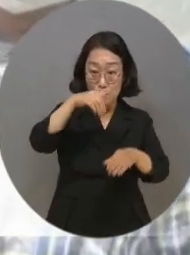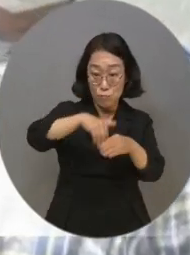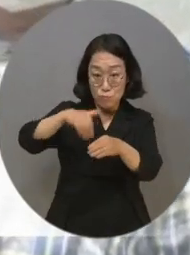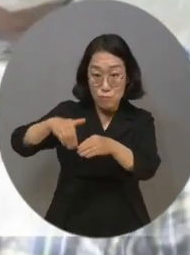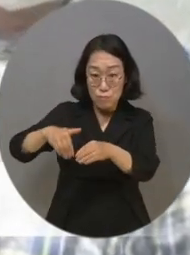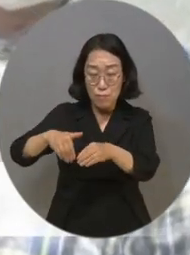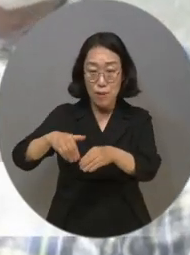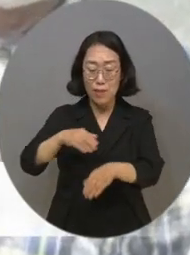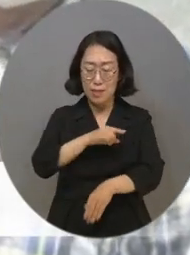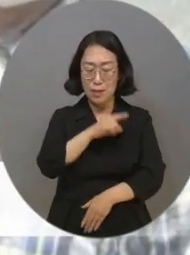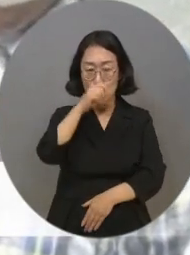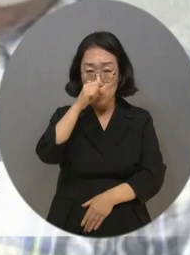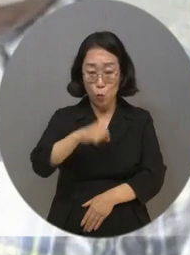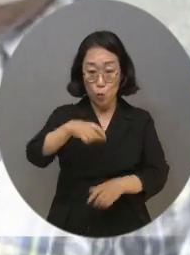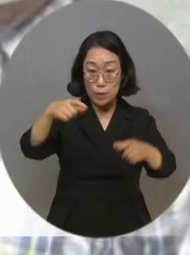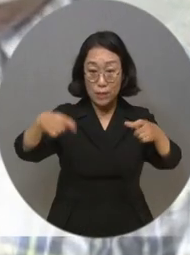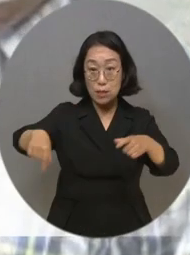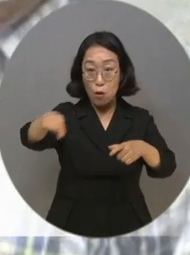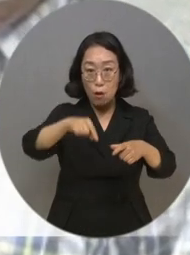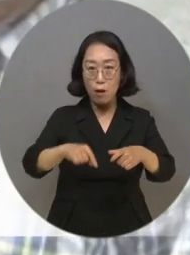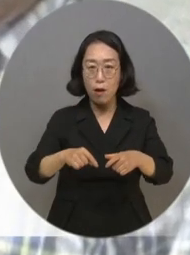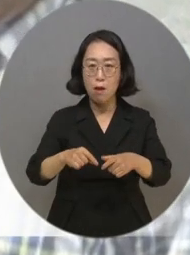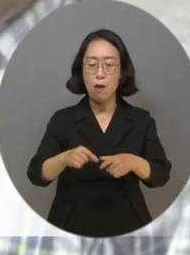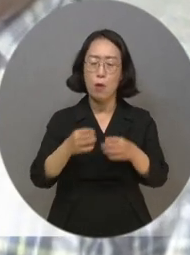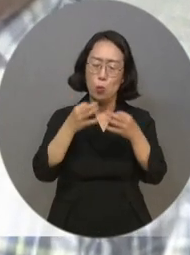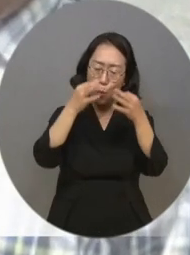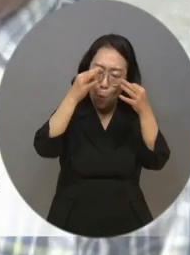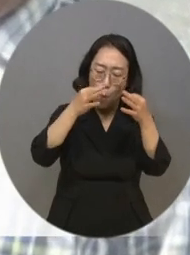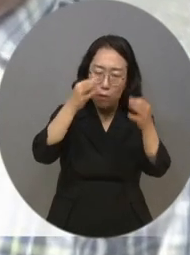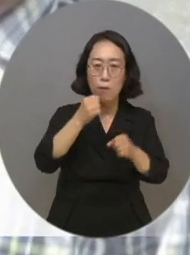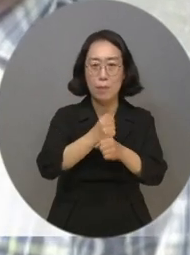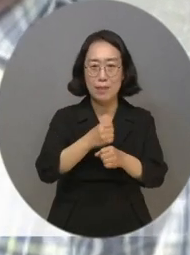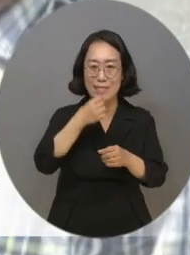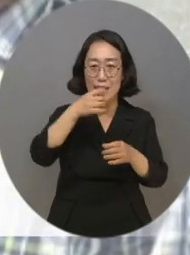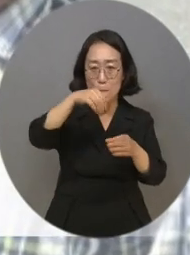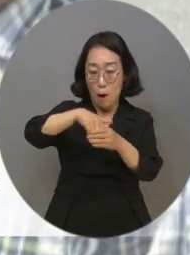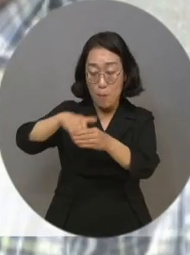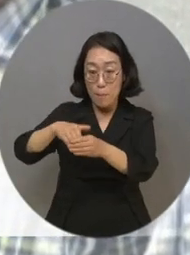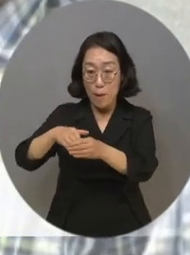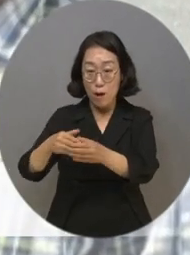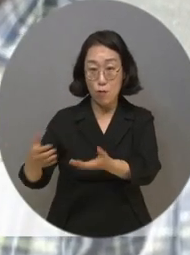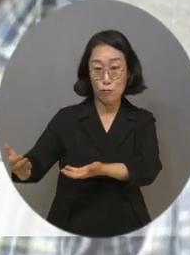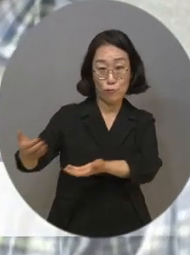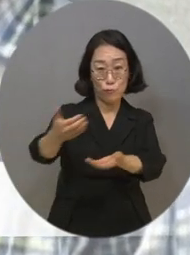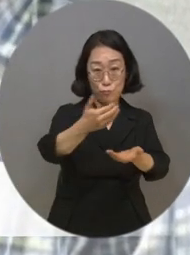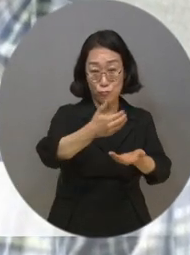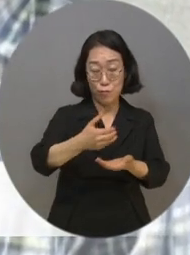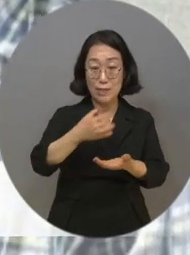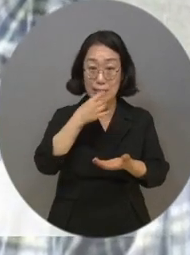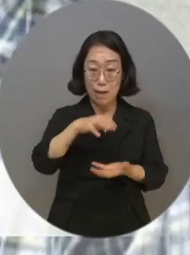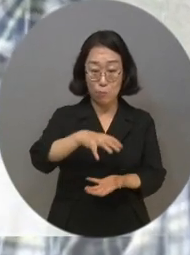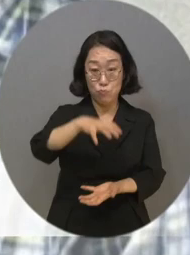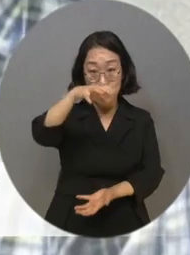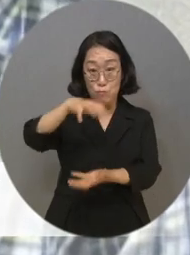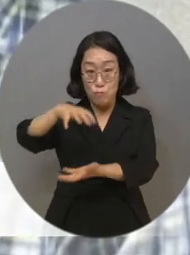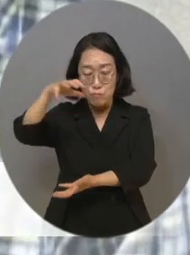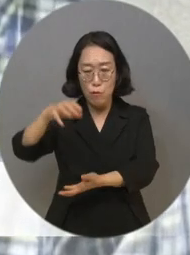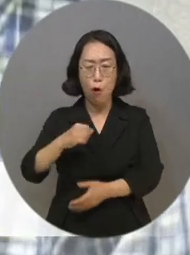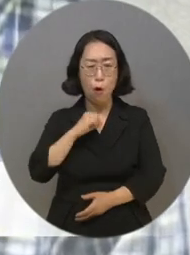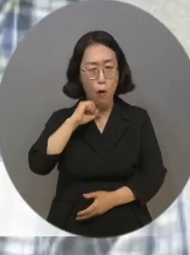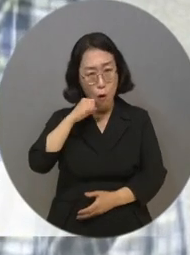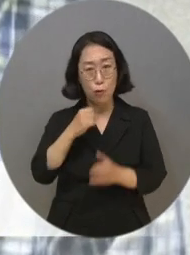가장 입지가 좋은 곳을 정해 정성껏 농사를 지었고 수확한 쌀은 경로당과 생계가 어려운 이웃을